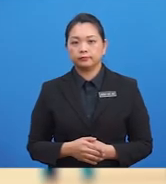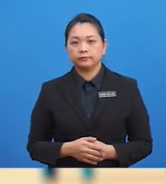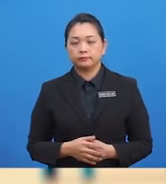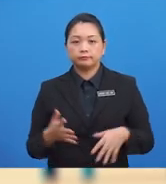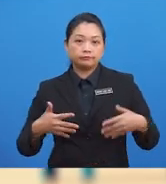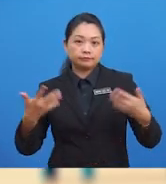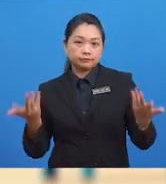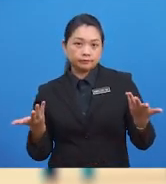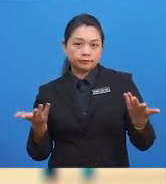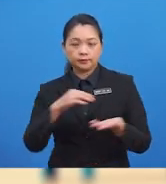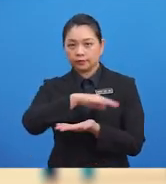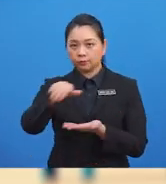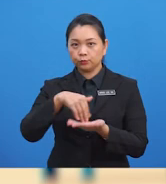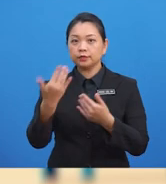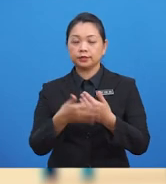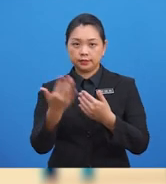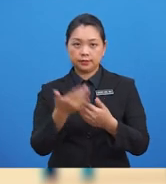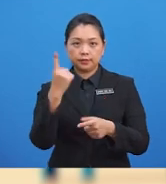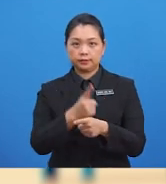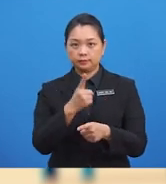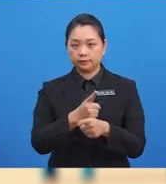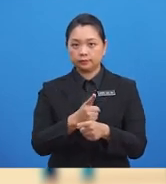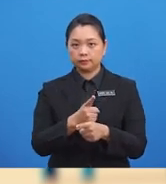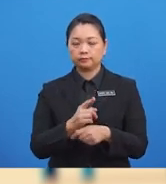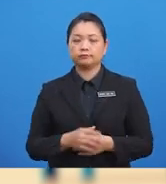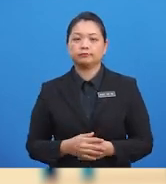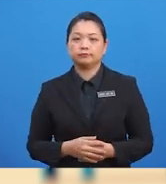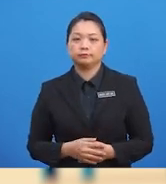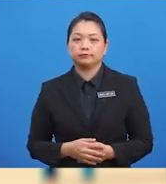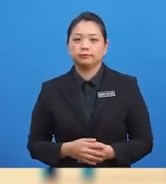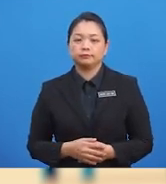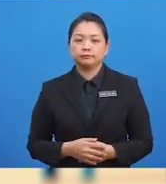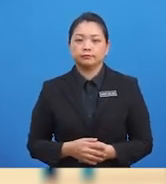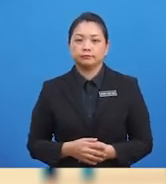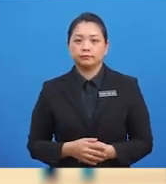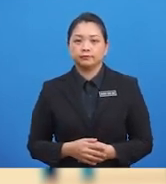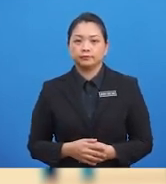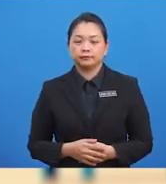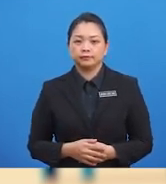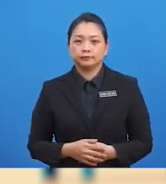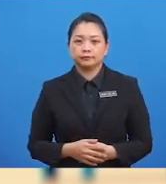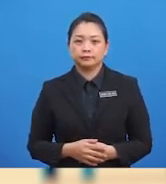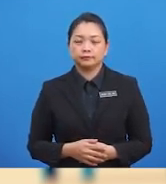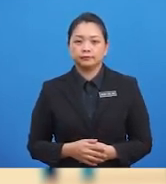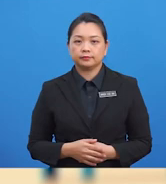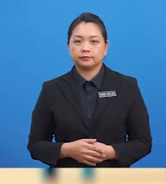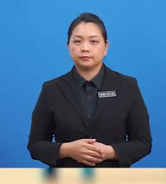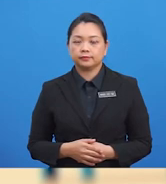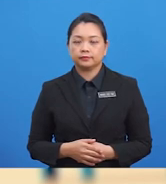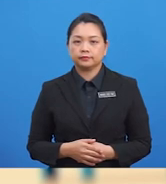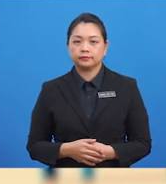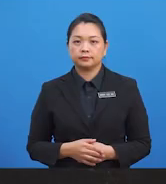Bagaimana semua? Mudah bukan? Boleh kita teruskan? Mari kita lihat contoh